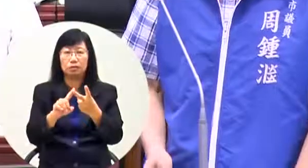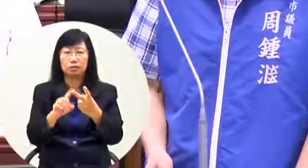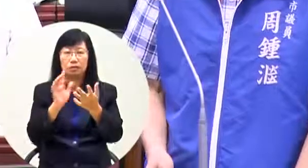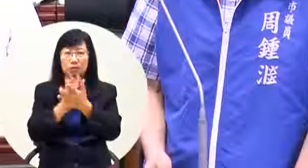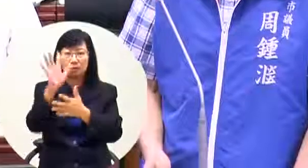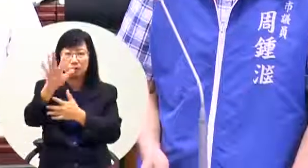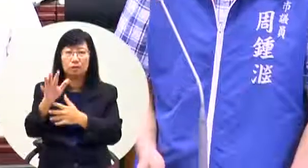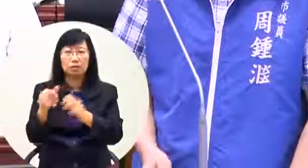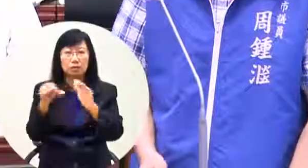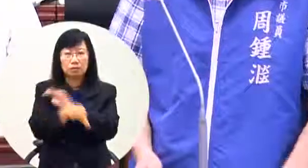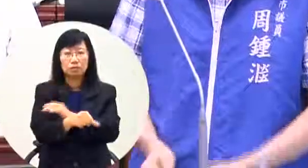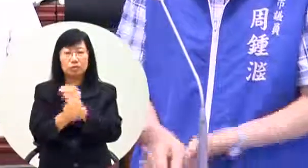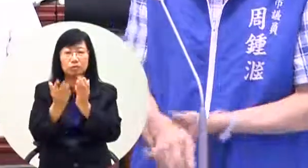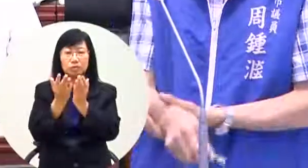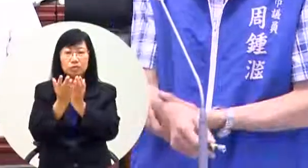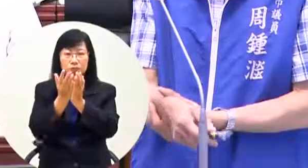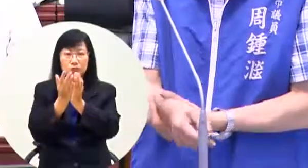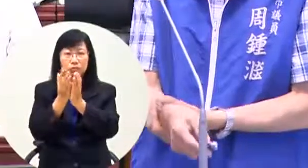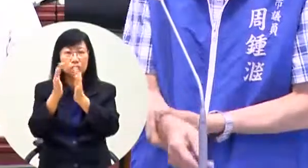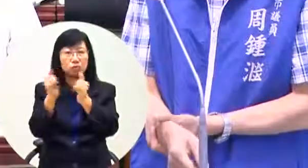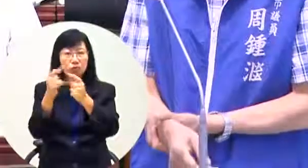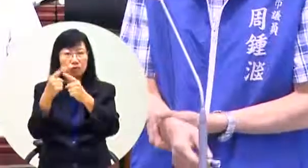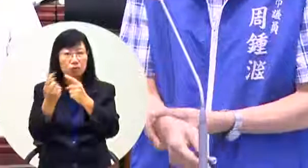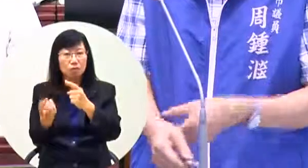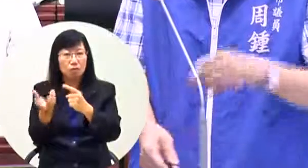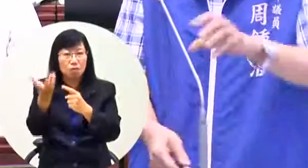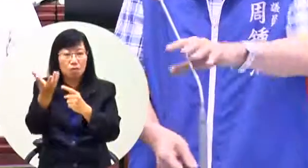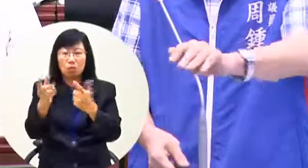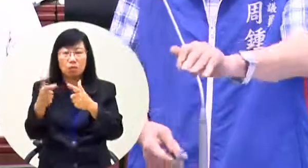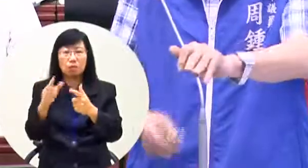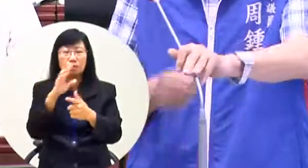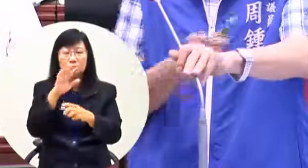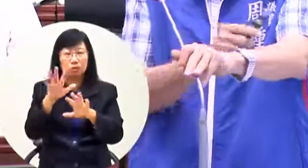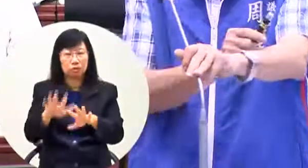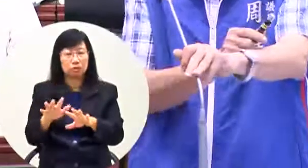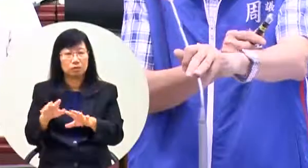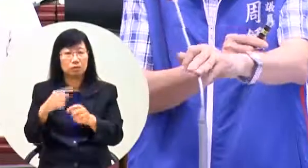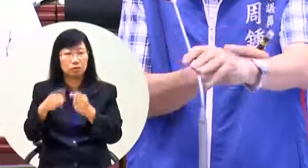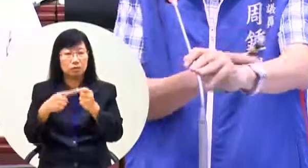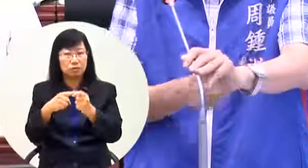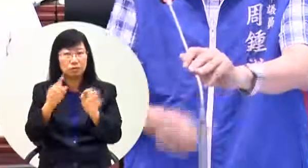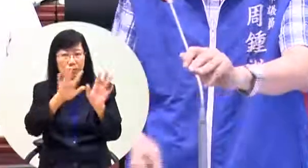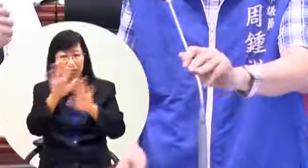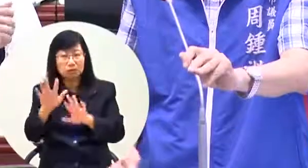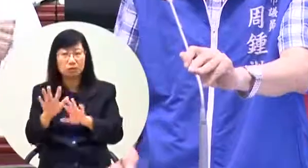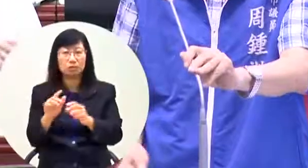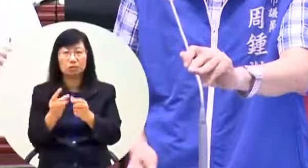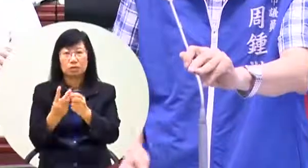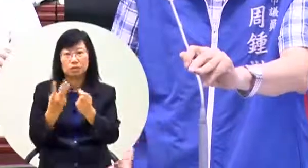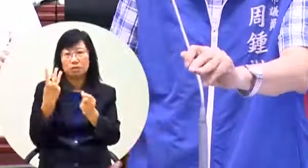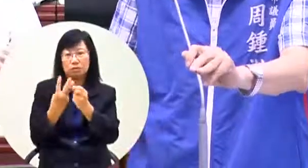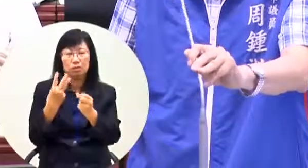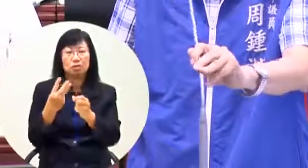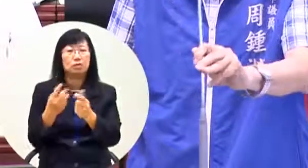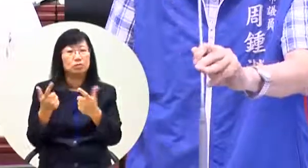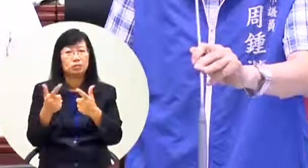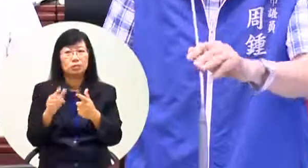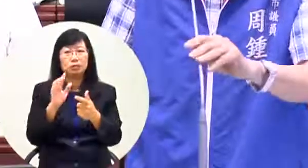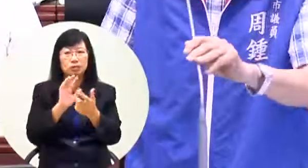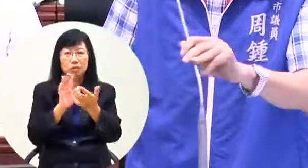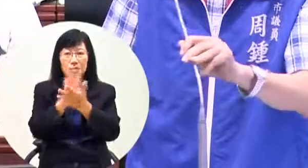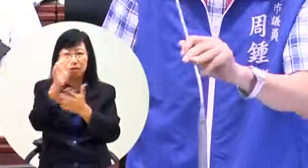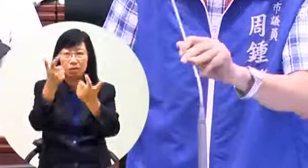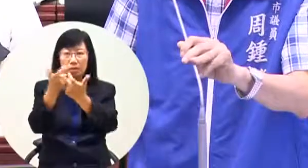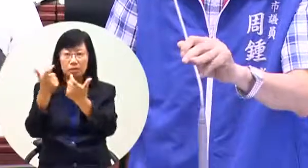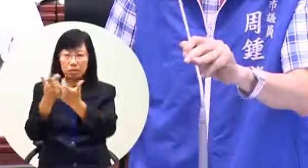能只看今年或者过去3年，甚至未来必须要配合这一个整个都市发展的状况。所以其实高雄市政府